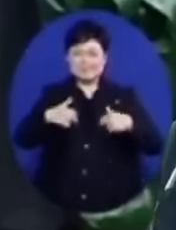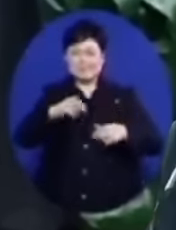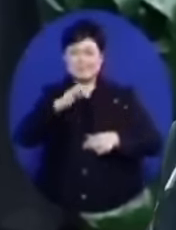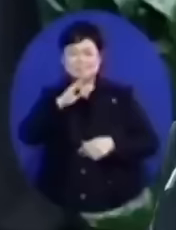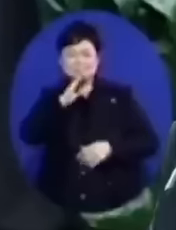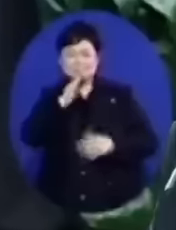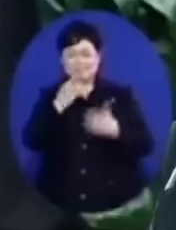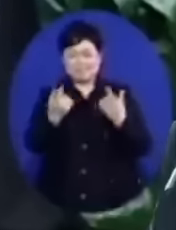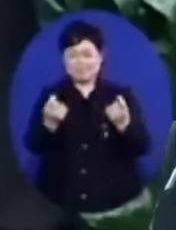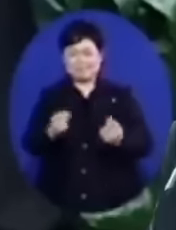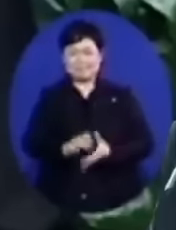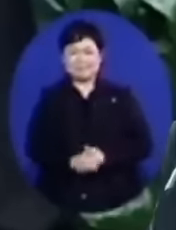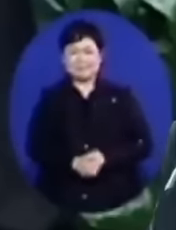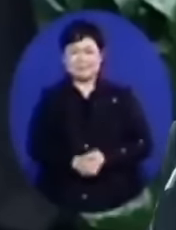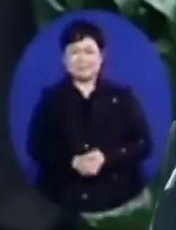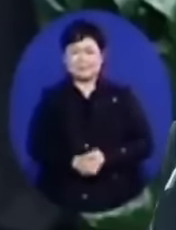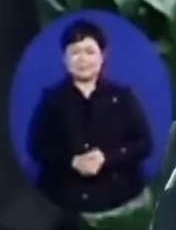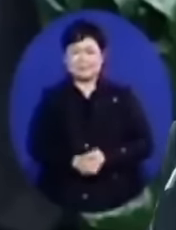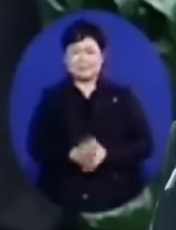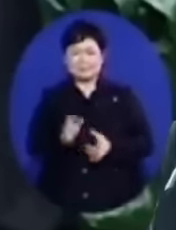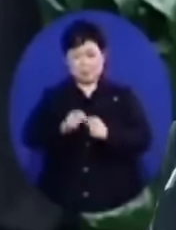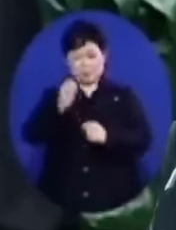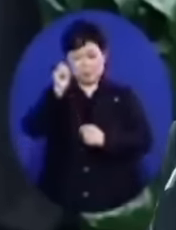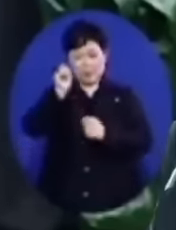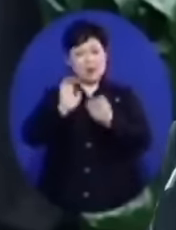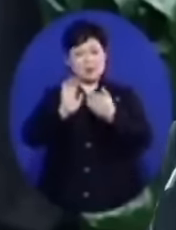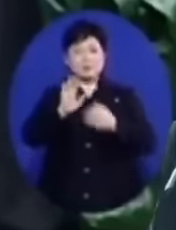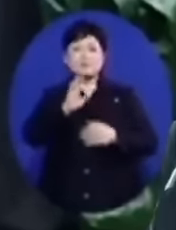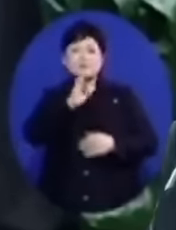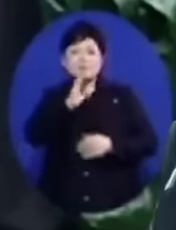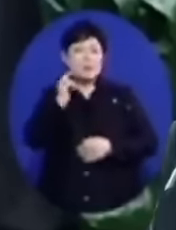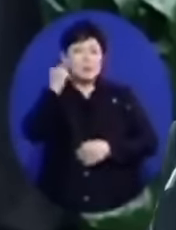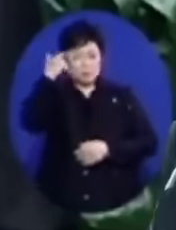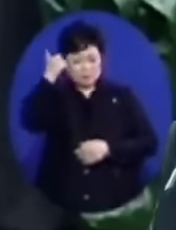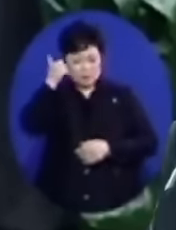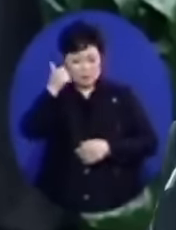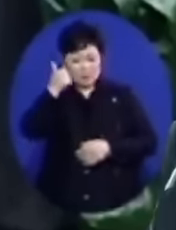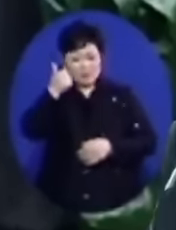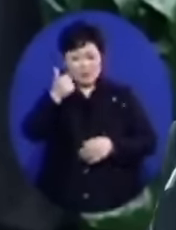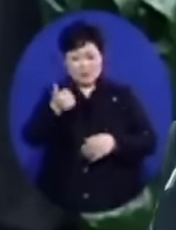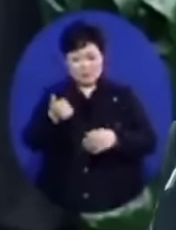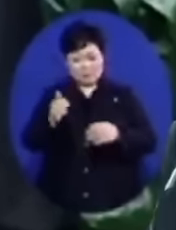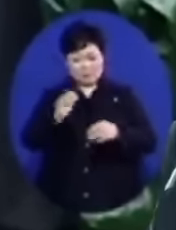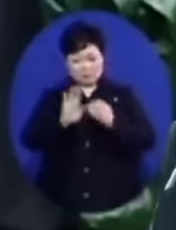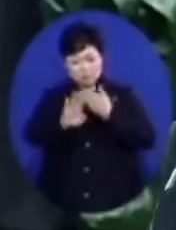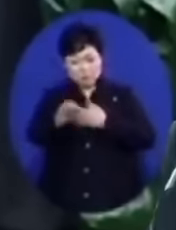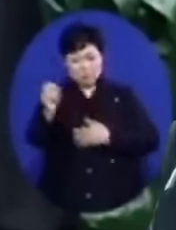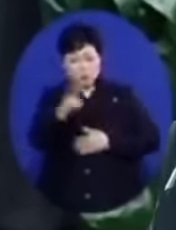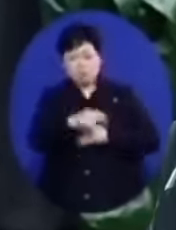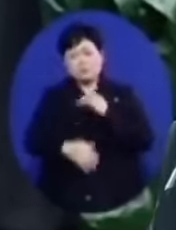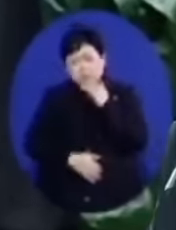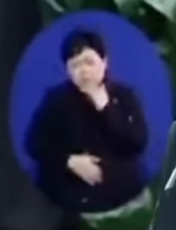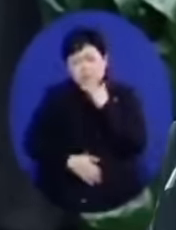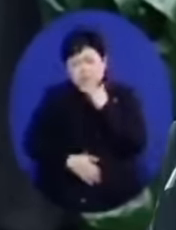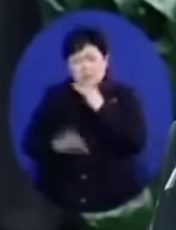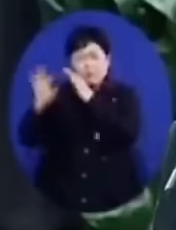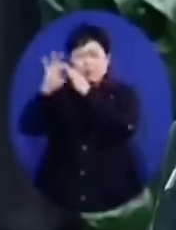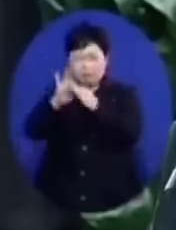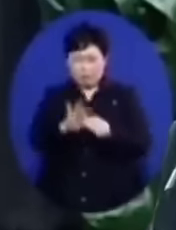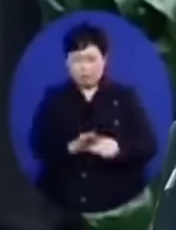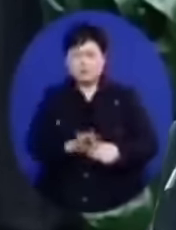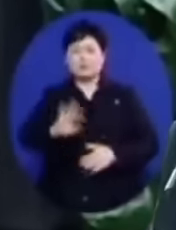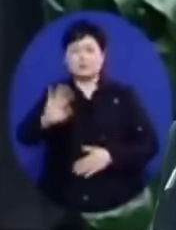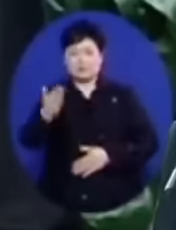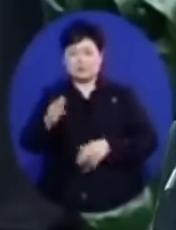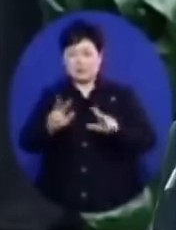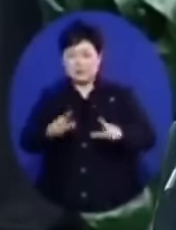없습니다. 먼 훗날 내가 목사가 되어 보니 또다시 그 기다림이 계속되게 되었습니다.